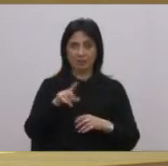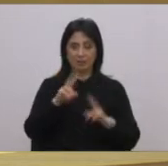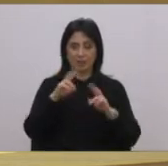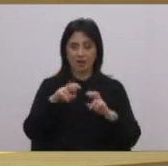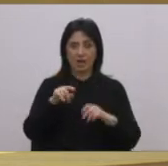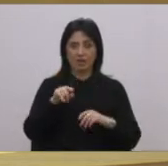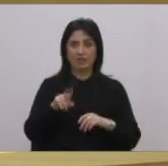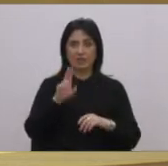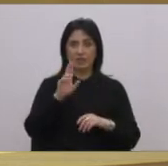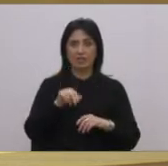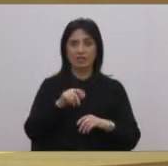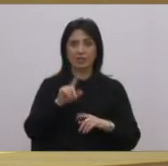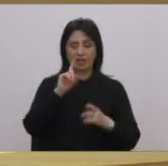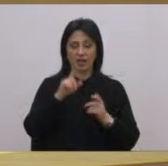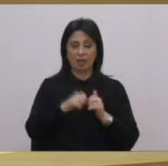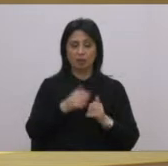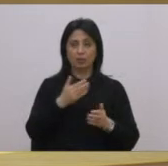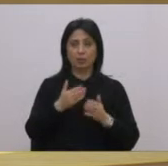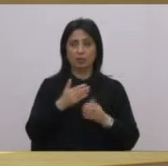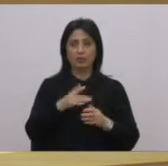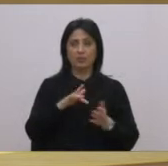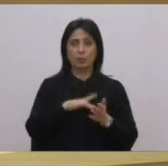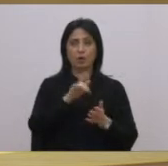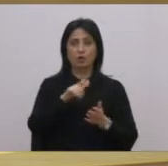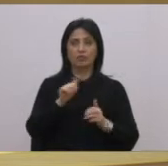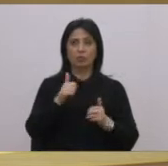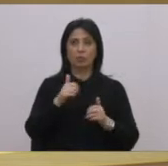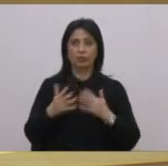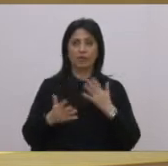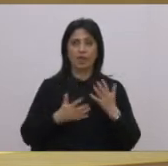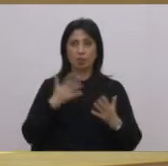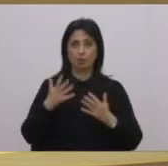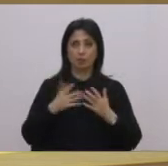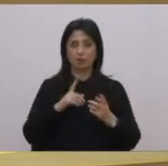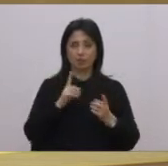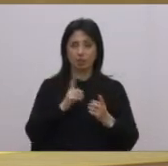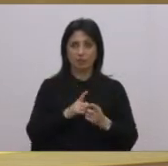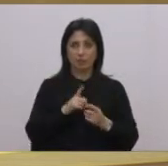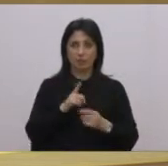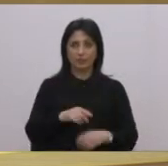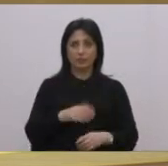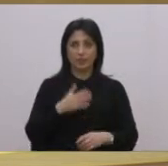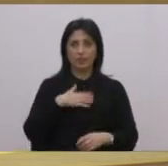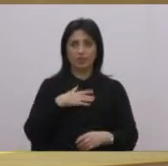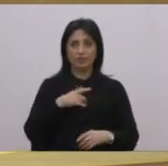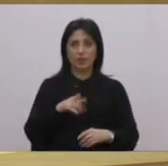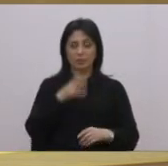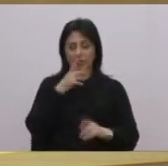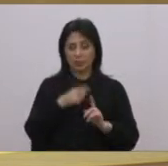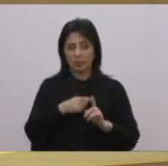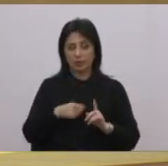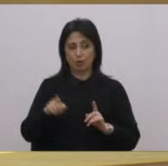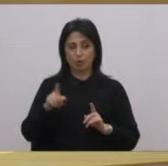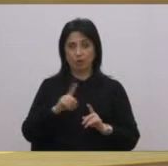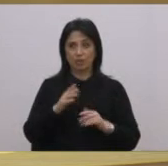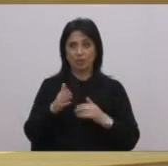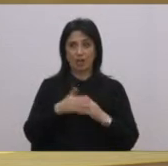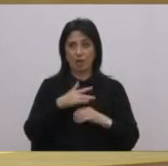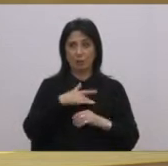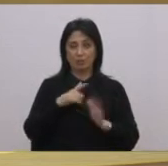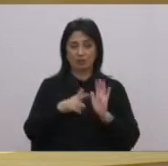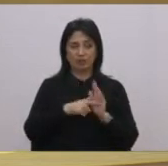განხილვაზე და გახსოვთ ალბათ მოსახლეობა როგორი ენთუზიაზმით შეხვდა. ჩვენ ამავე პერიოდში დაახლოებით